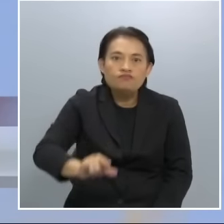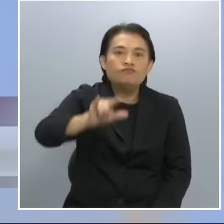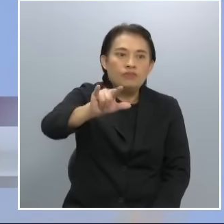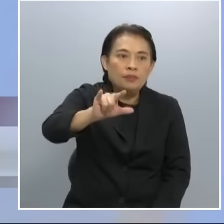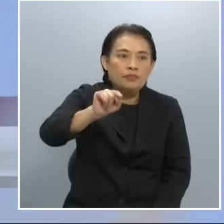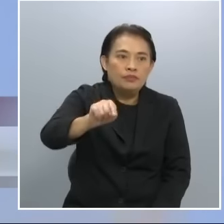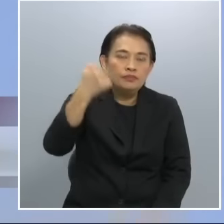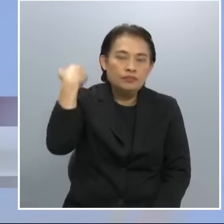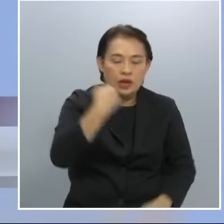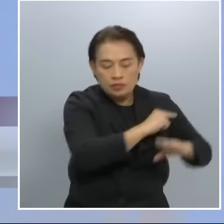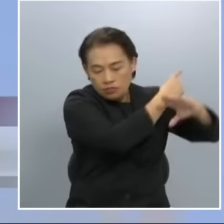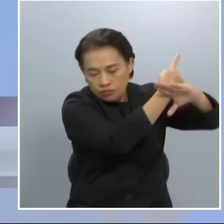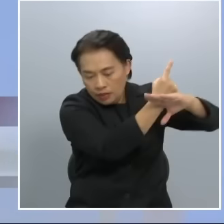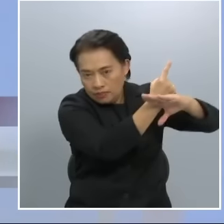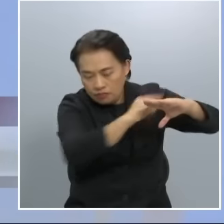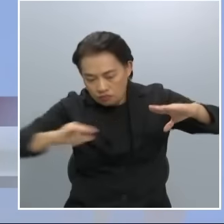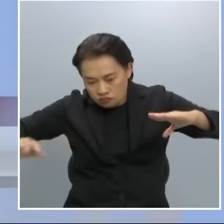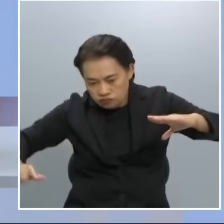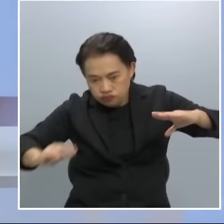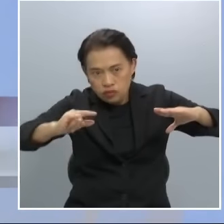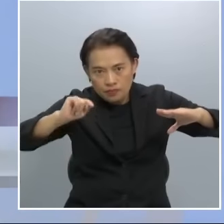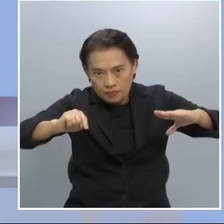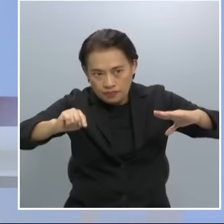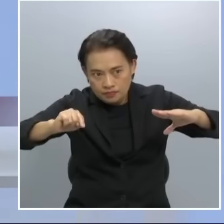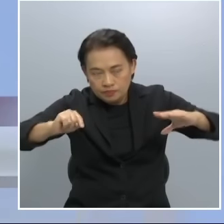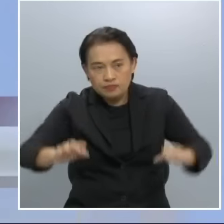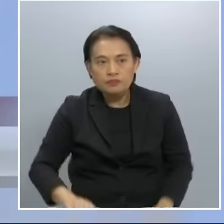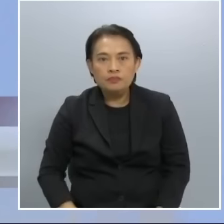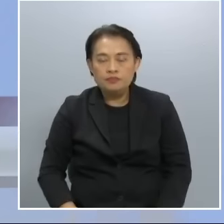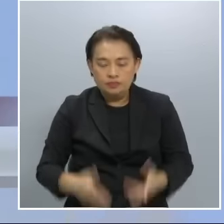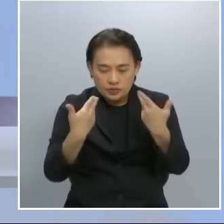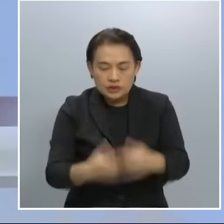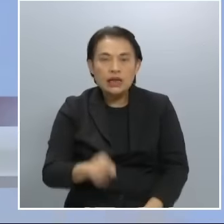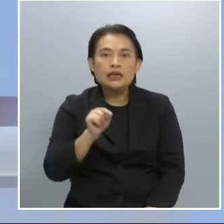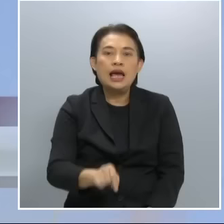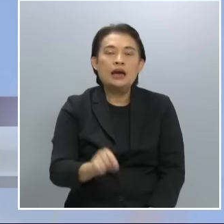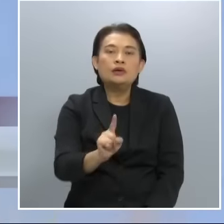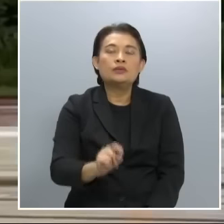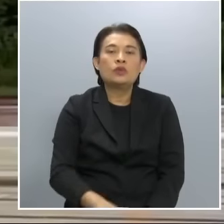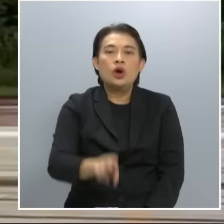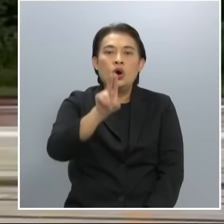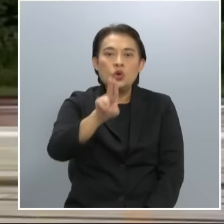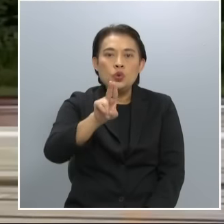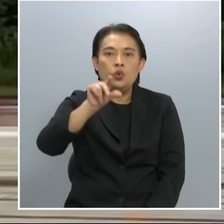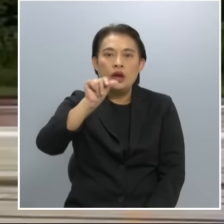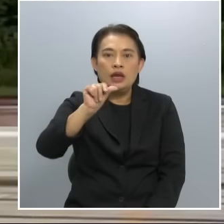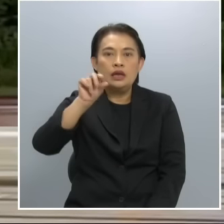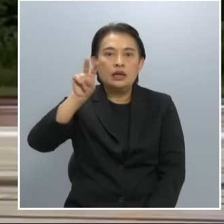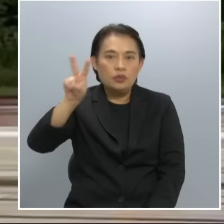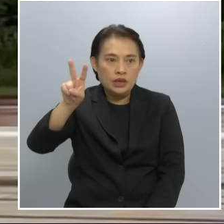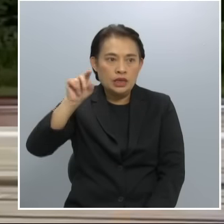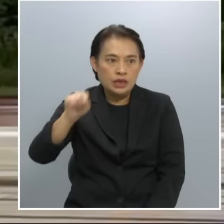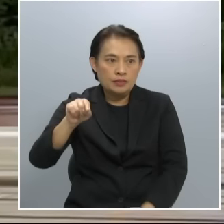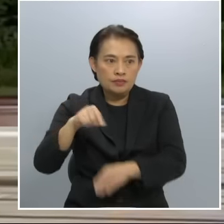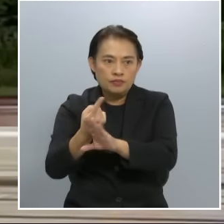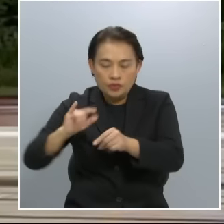ถ้ามีแนวโน้มจะรุกล้ำอธิปไตยและเตรียมการส่ง UAV ในการปฏิบัติภารกิจร่วมกับทางหน่วยเฉพาะกิจ